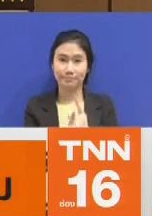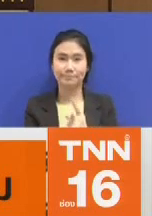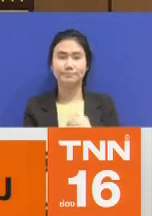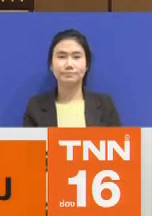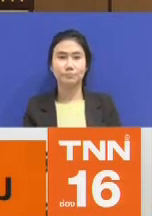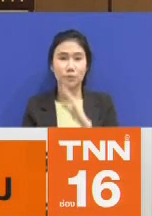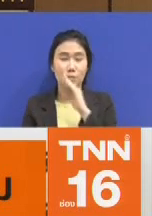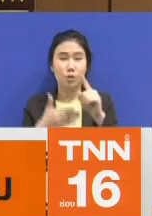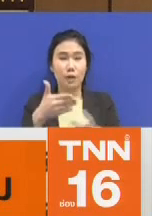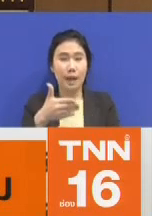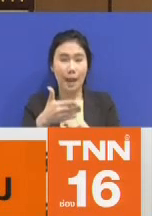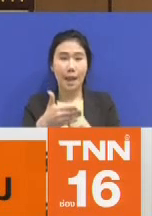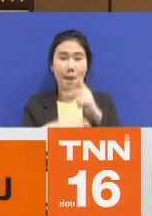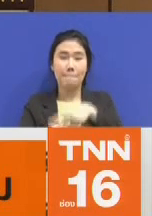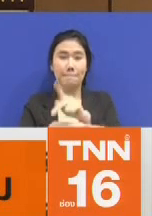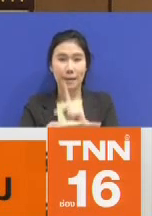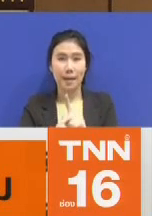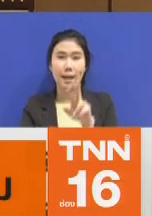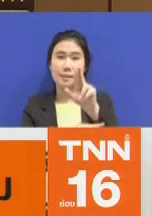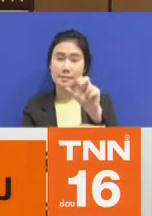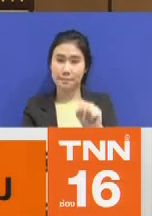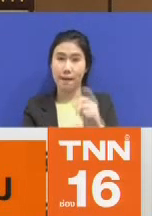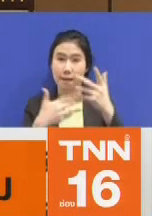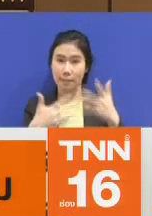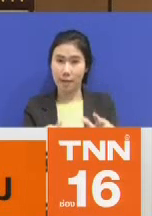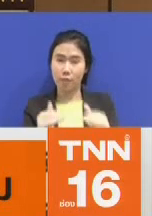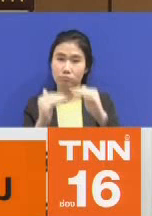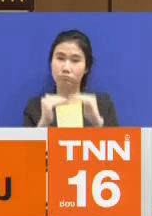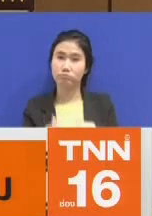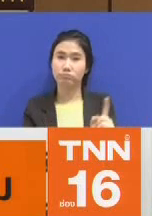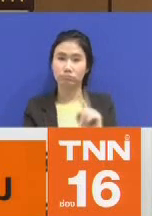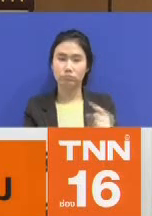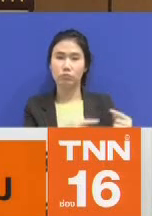พิ่งเดินเข้าสู่ห้องประชุมไปเมื่อสักครู่ที่ผ่านมานี้เองนะครับ